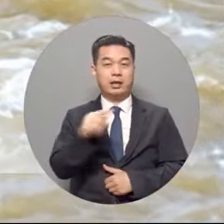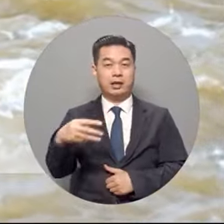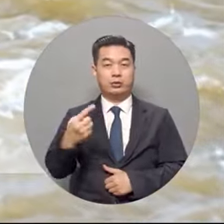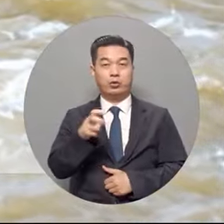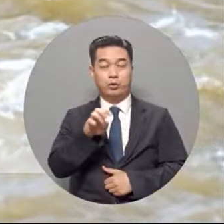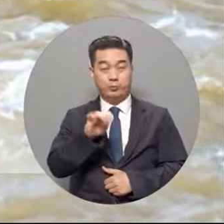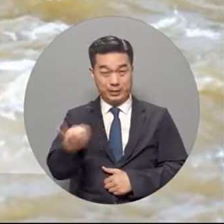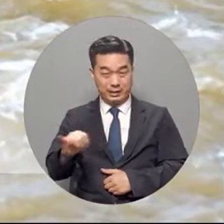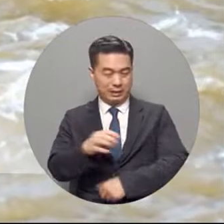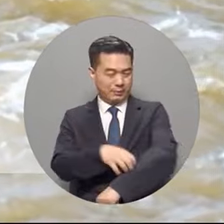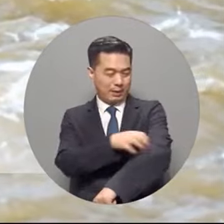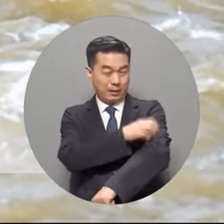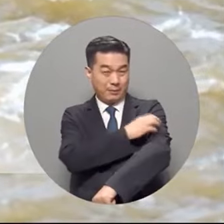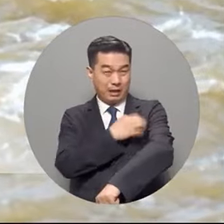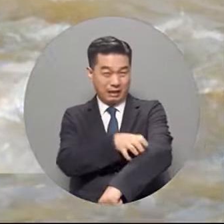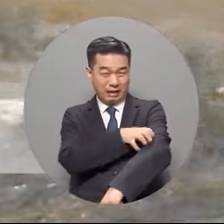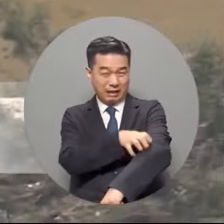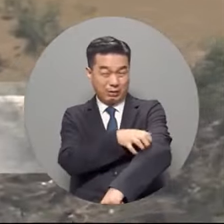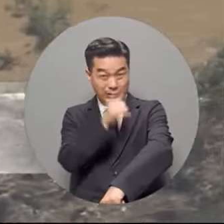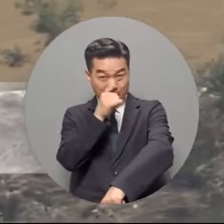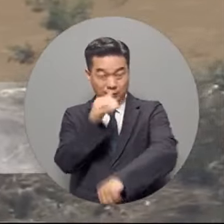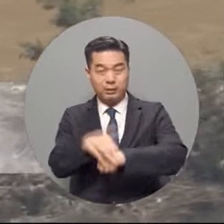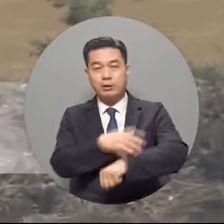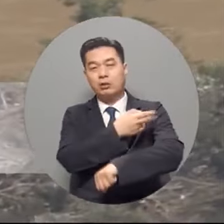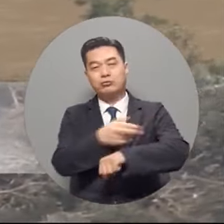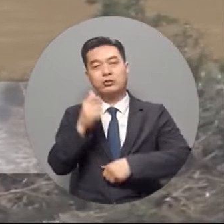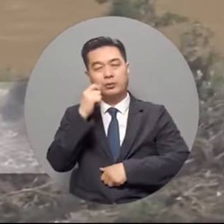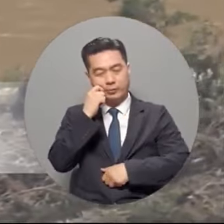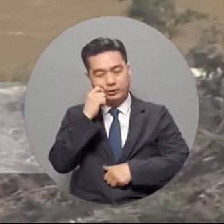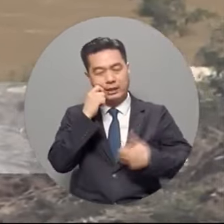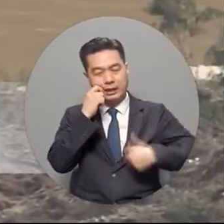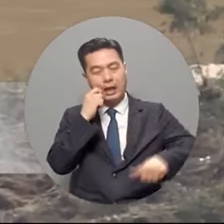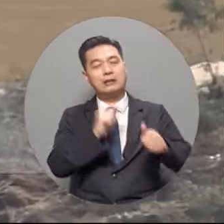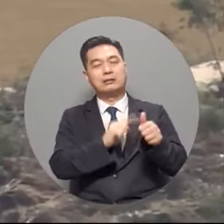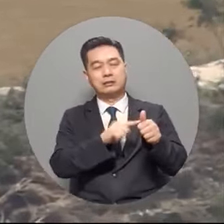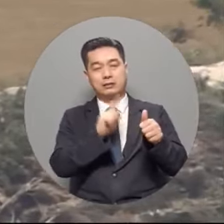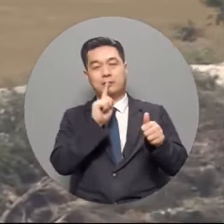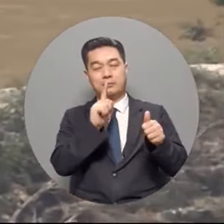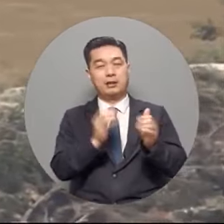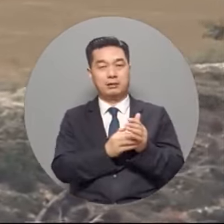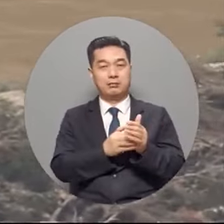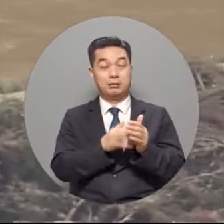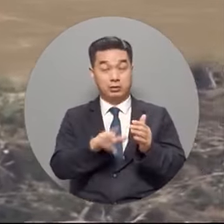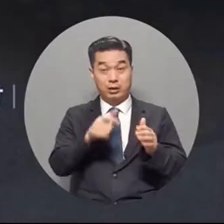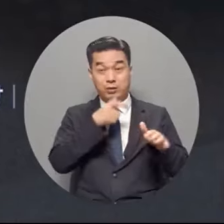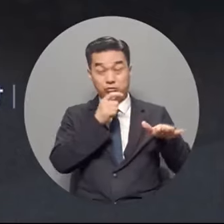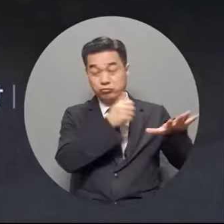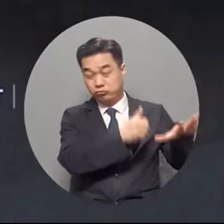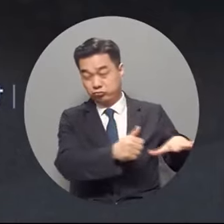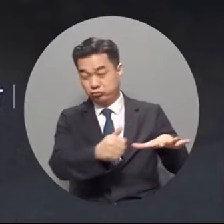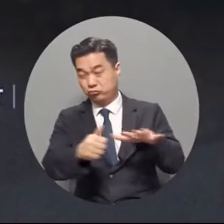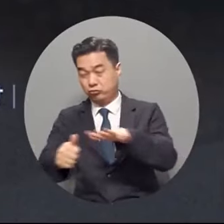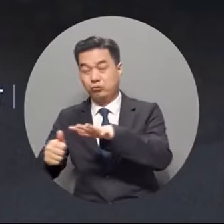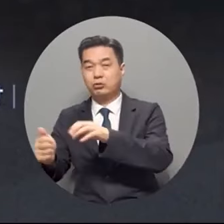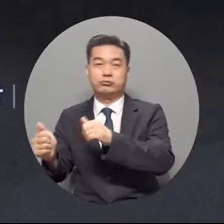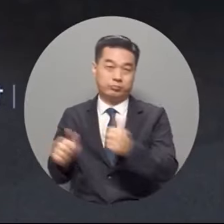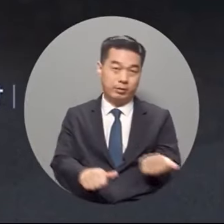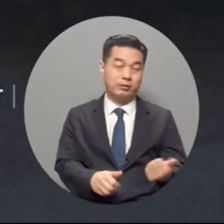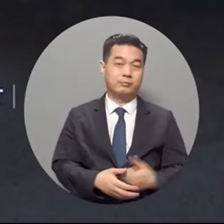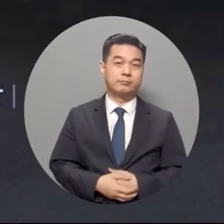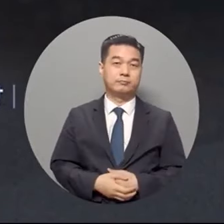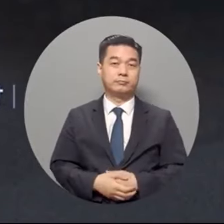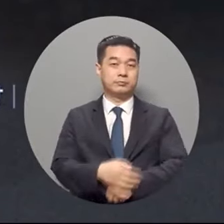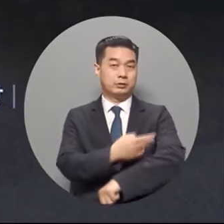수영도 못했다고 안타까워했습니다 그 아들이 물에 휩쓸려 목숨을 잃었습니다 그 친구가 수영할지